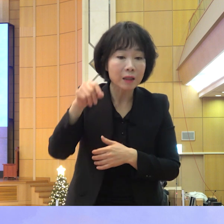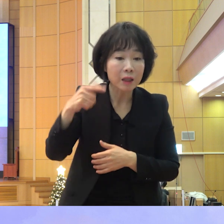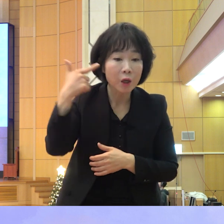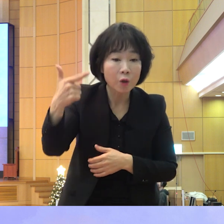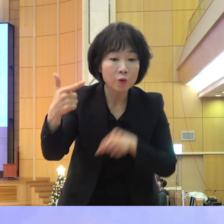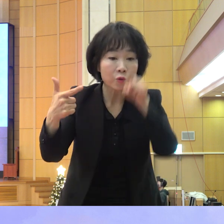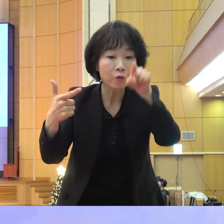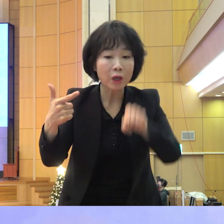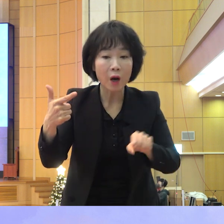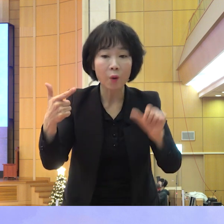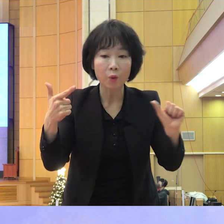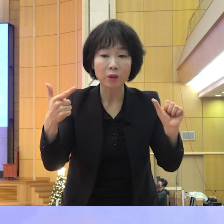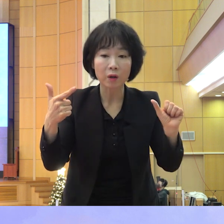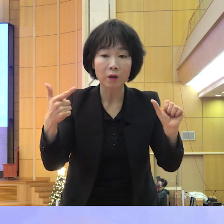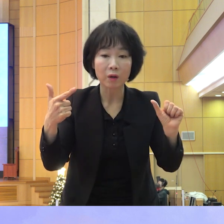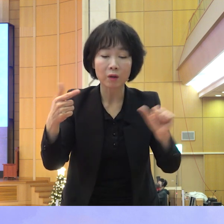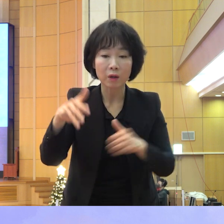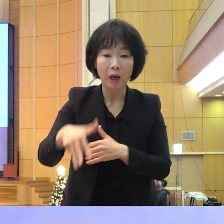보겠습니다.